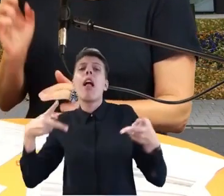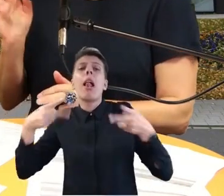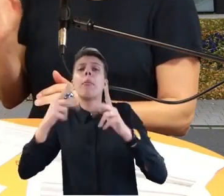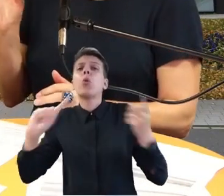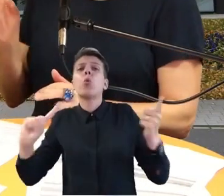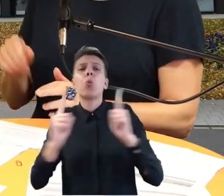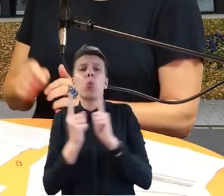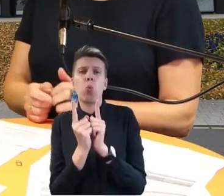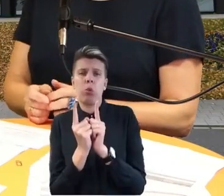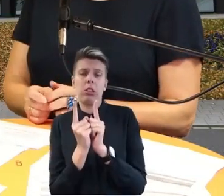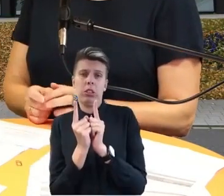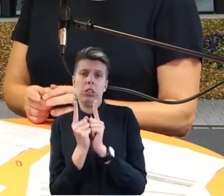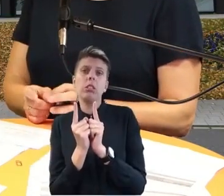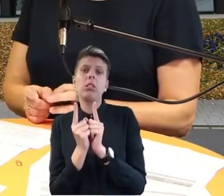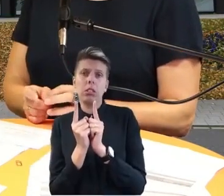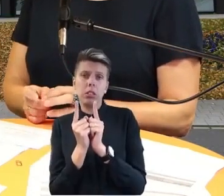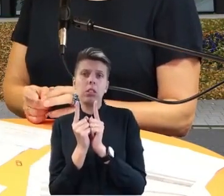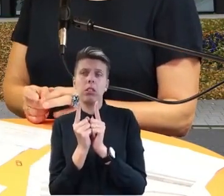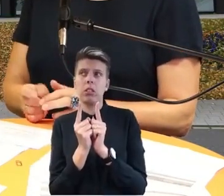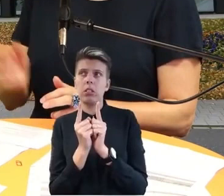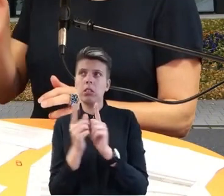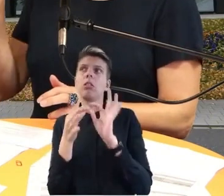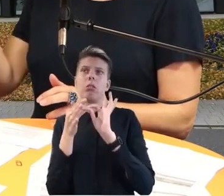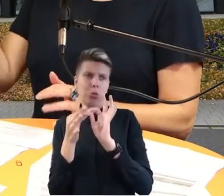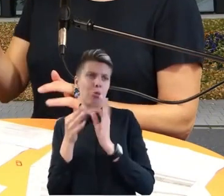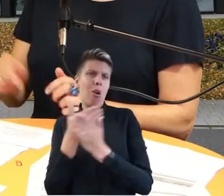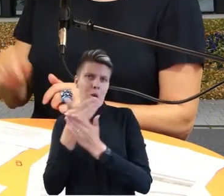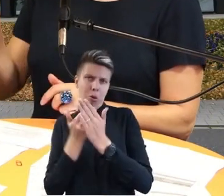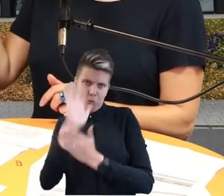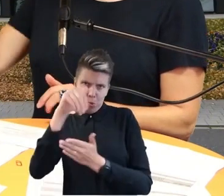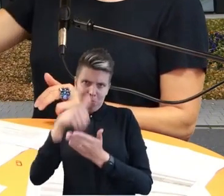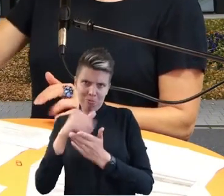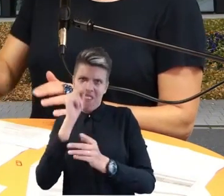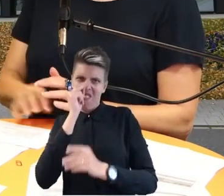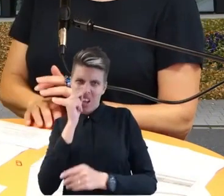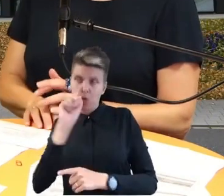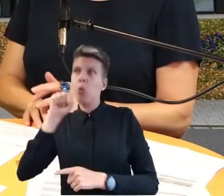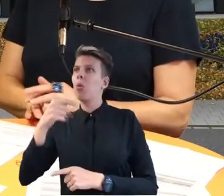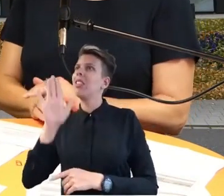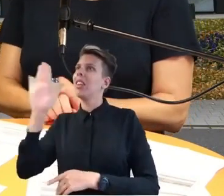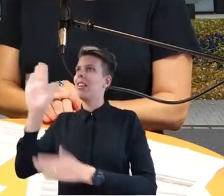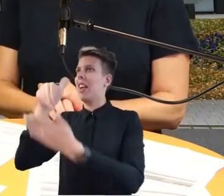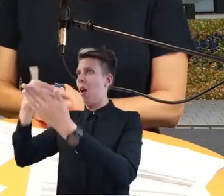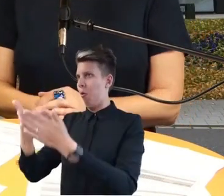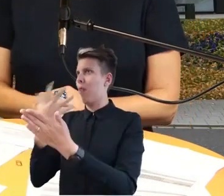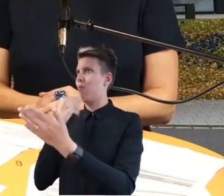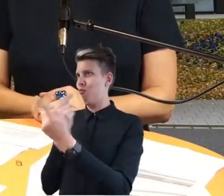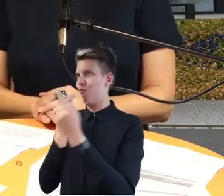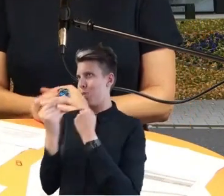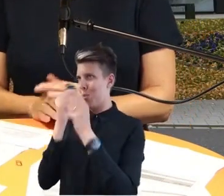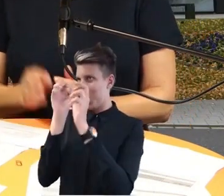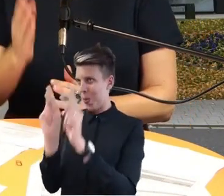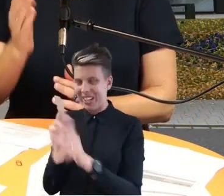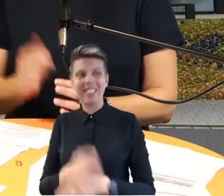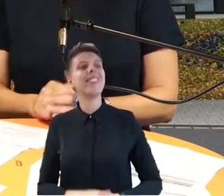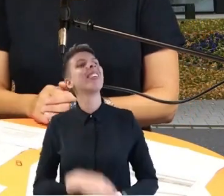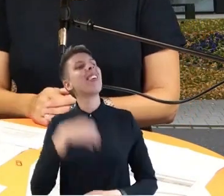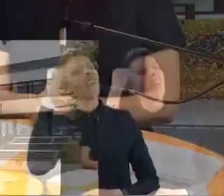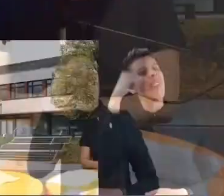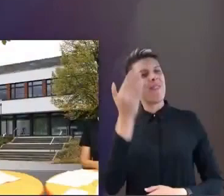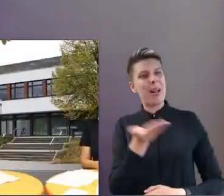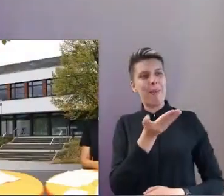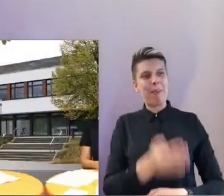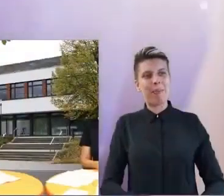eben im grunde genommen auch über die stars ausbildung geht und danach werden wir dann konkret zu ihren aufgaben kommen vielen herrn film